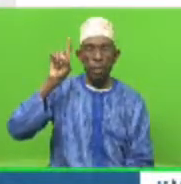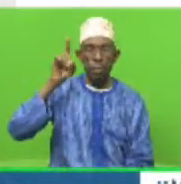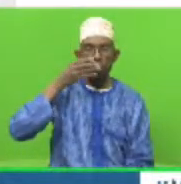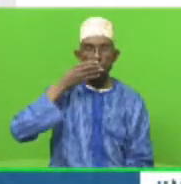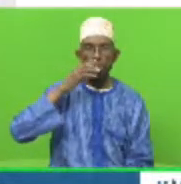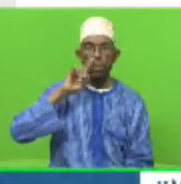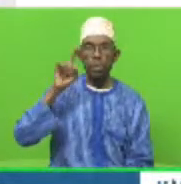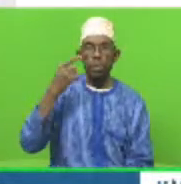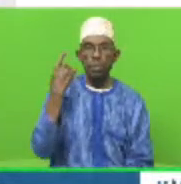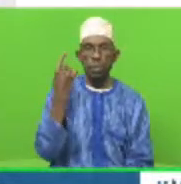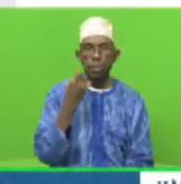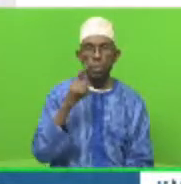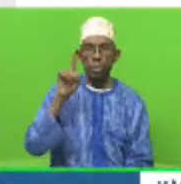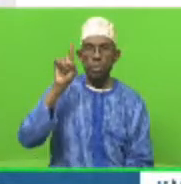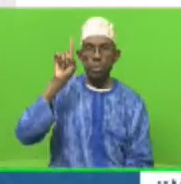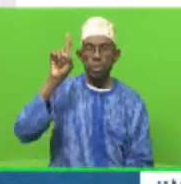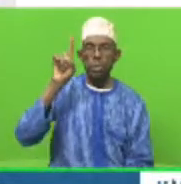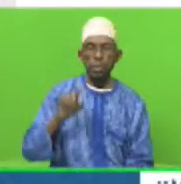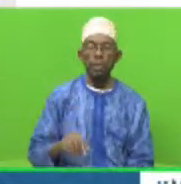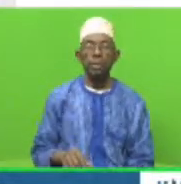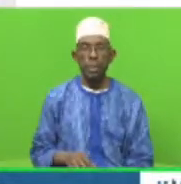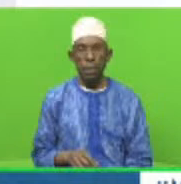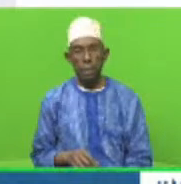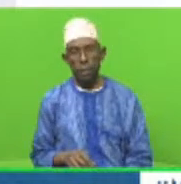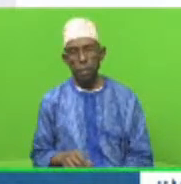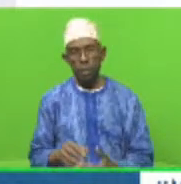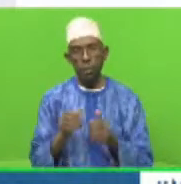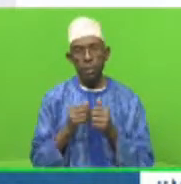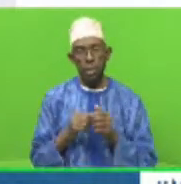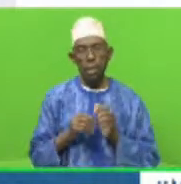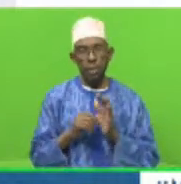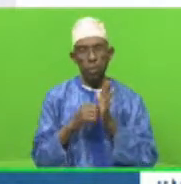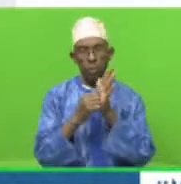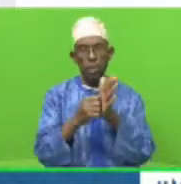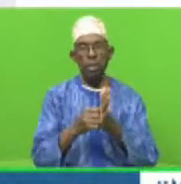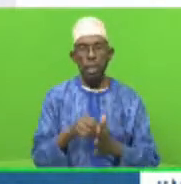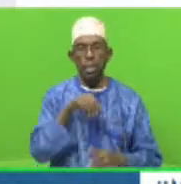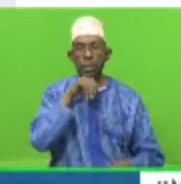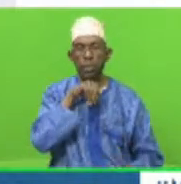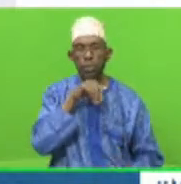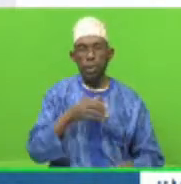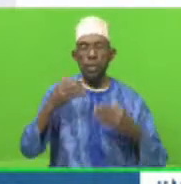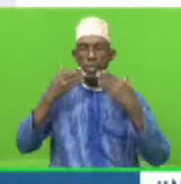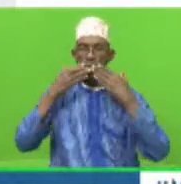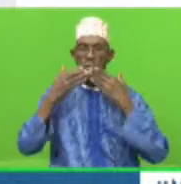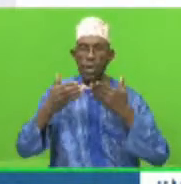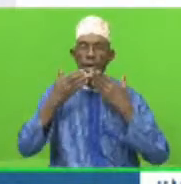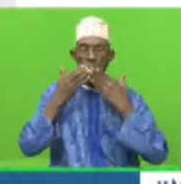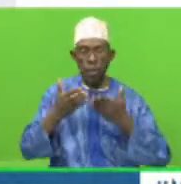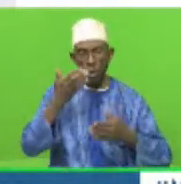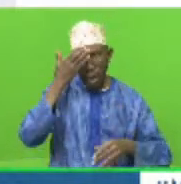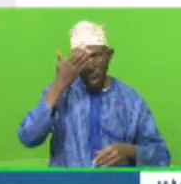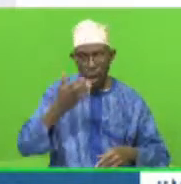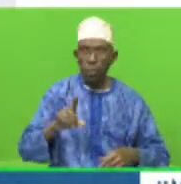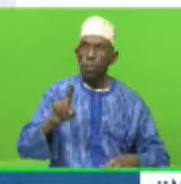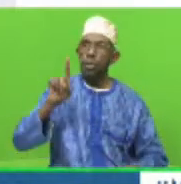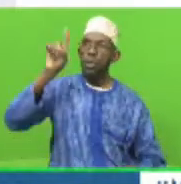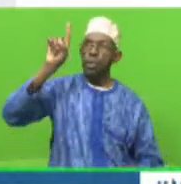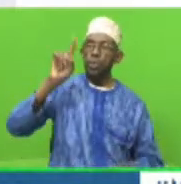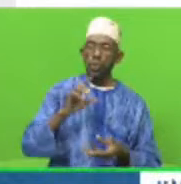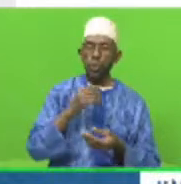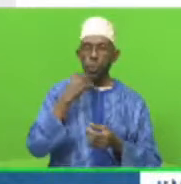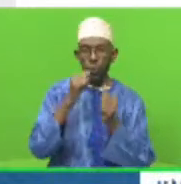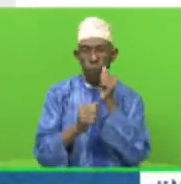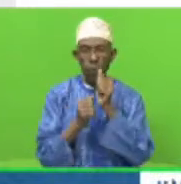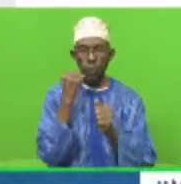الحمد لله رب العالمين القوي المتين ولي المتقين. أحمد ربي وأشكره على نعمه التي لا